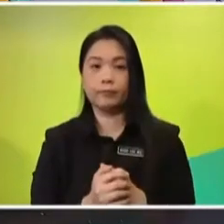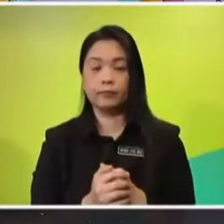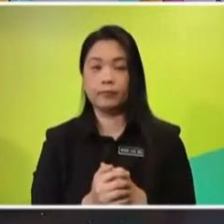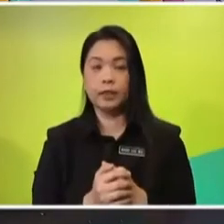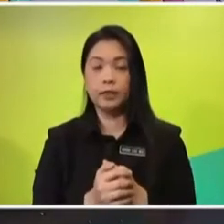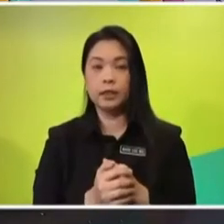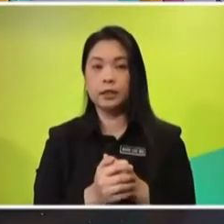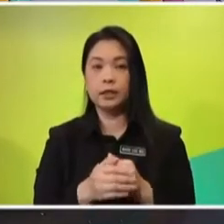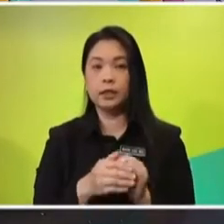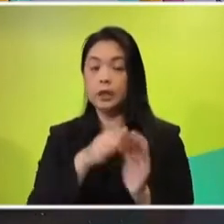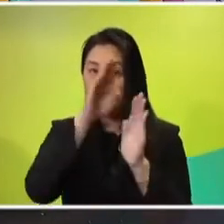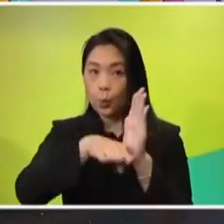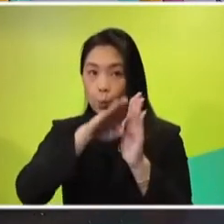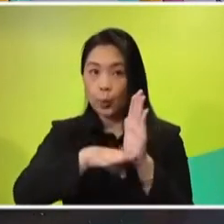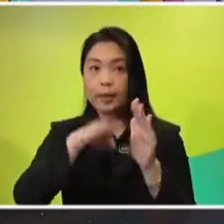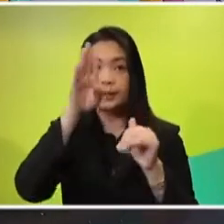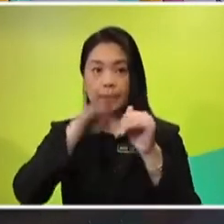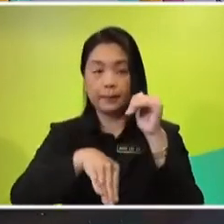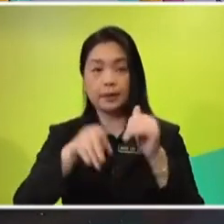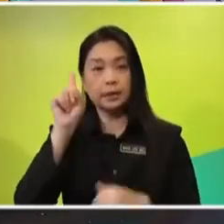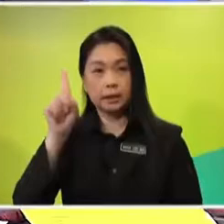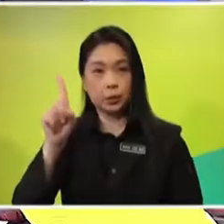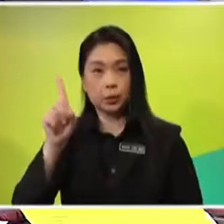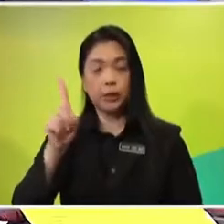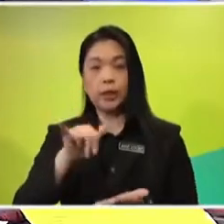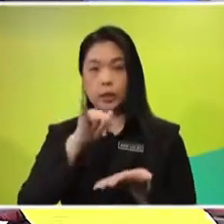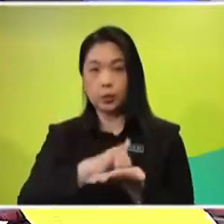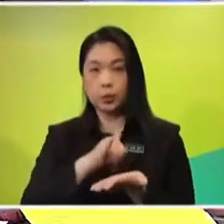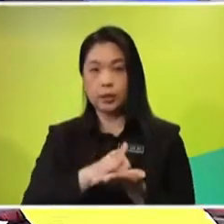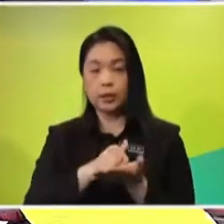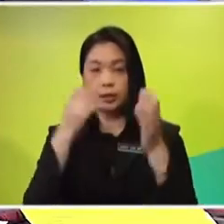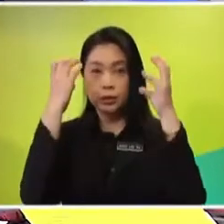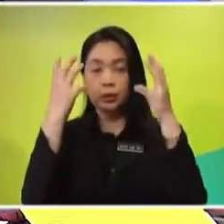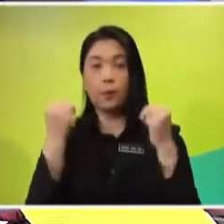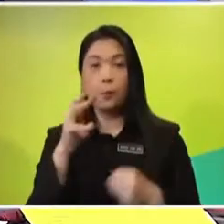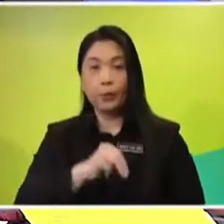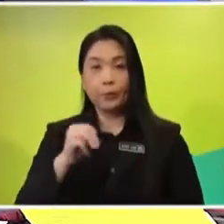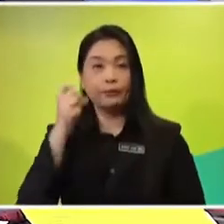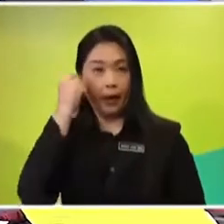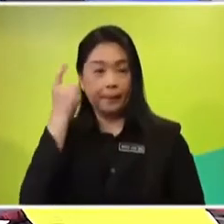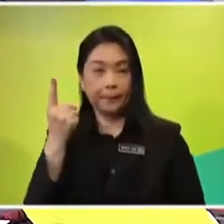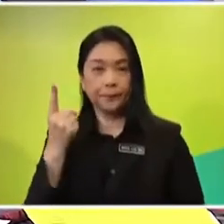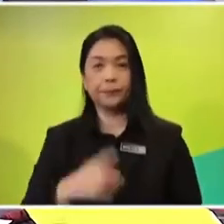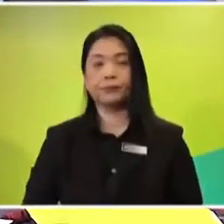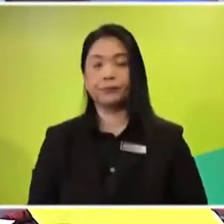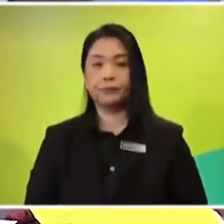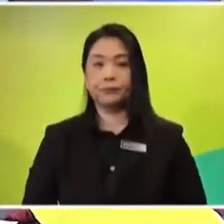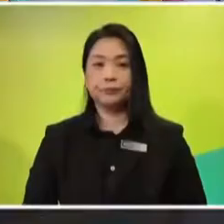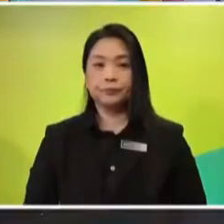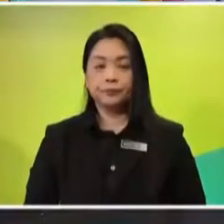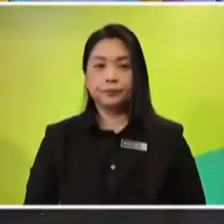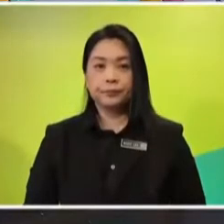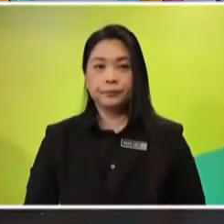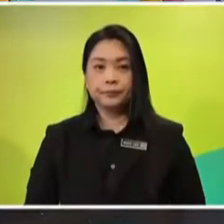daripada 1. Betul. Itu yang cikgu nak murid-murid faham. Okey Mira, kita teruskan lagi. Okay. Ha, kemudian